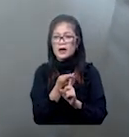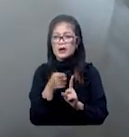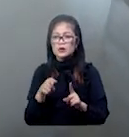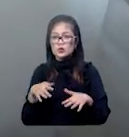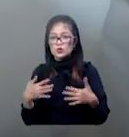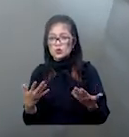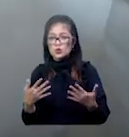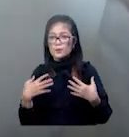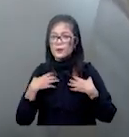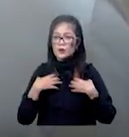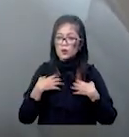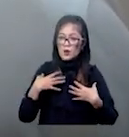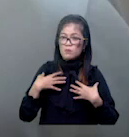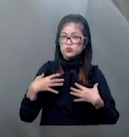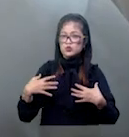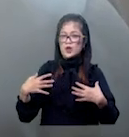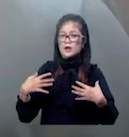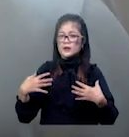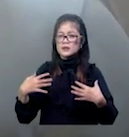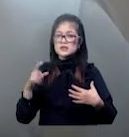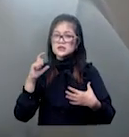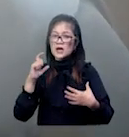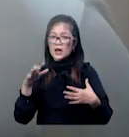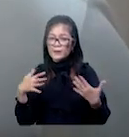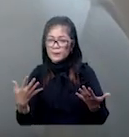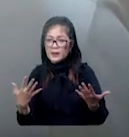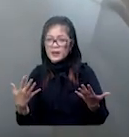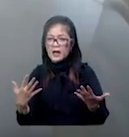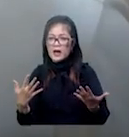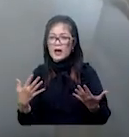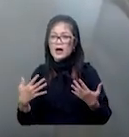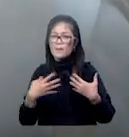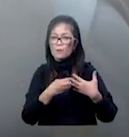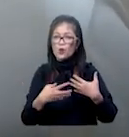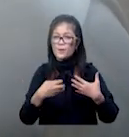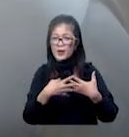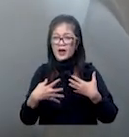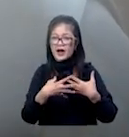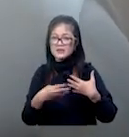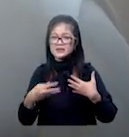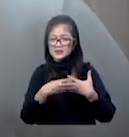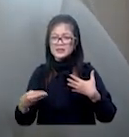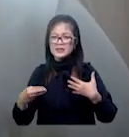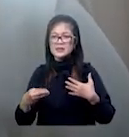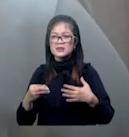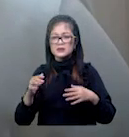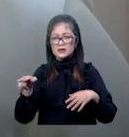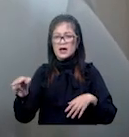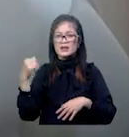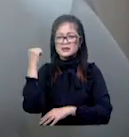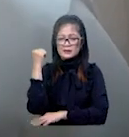pembesaran payudara dengan menggunakan alat pompa ASI di rumah si tersangka ini. Bahwa